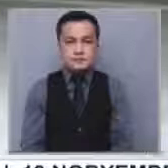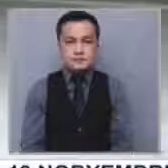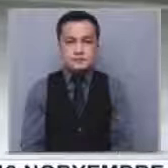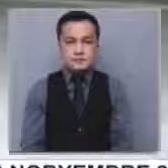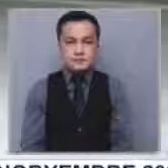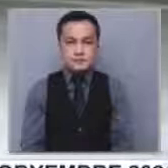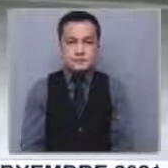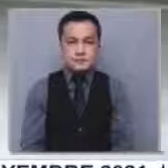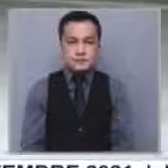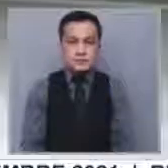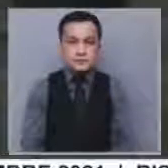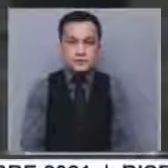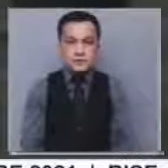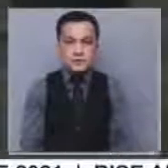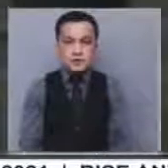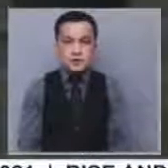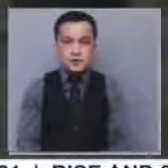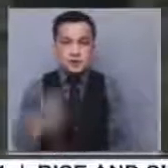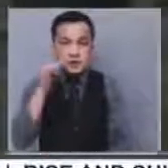Dumating kagabi ang nasa